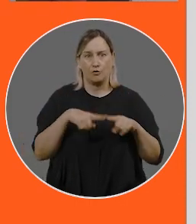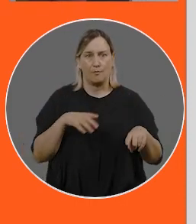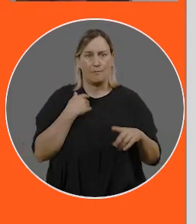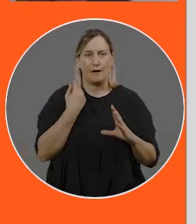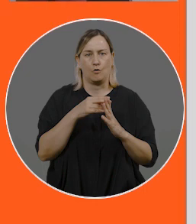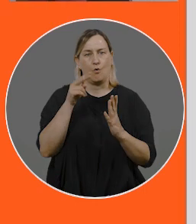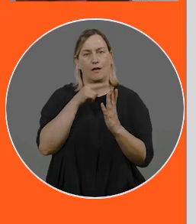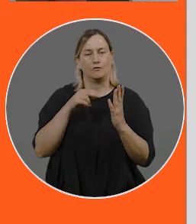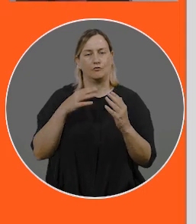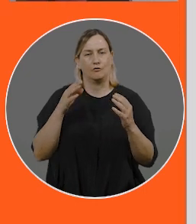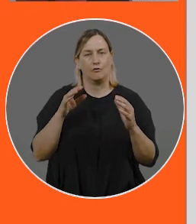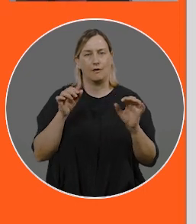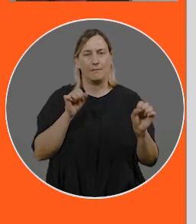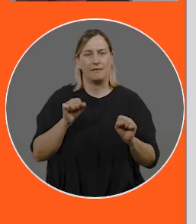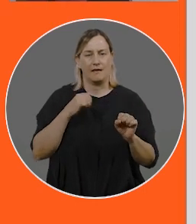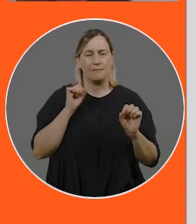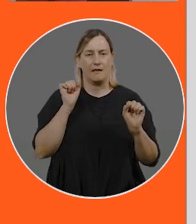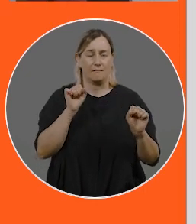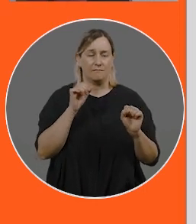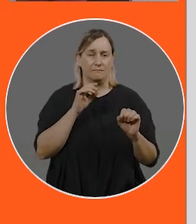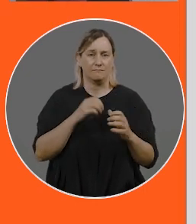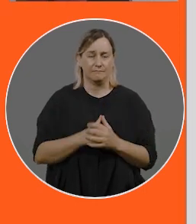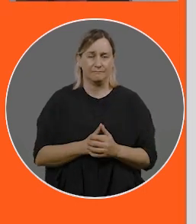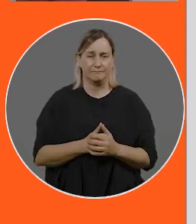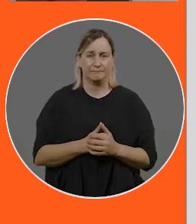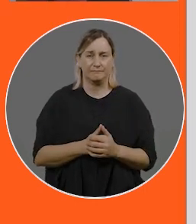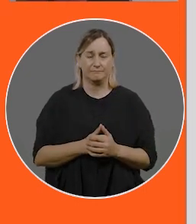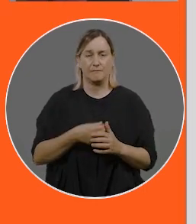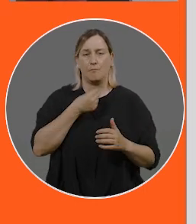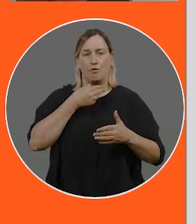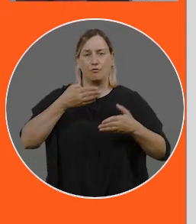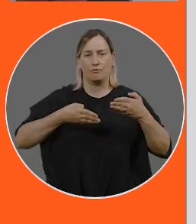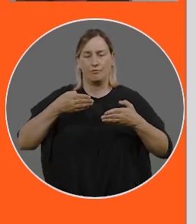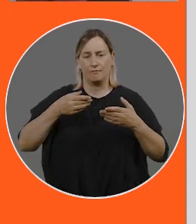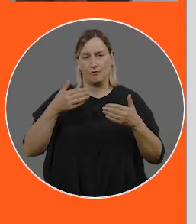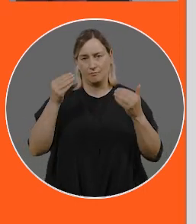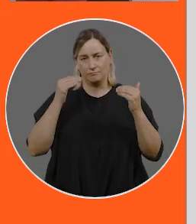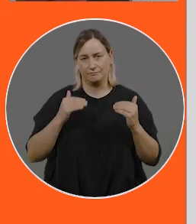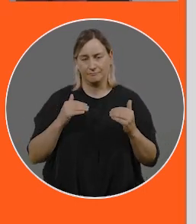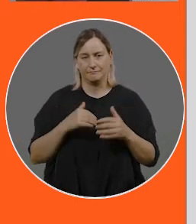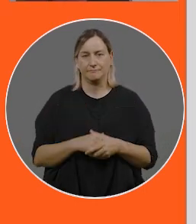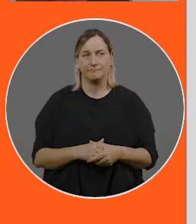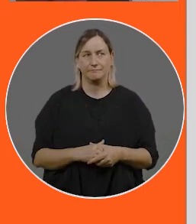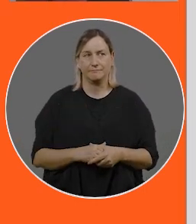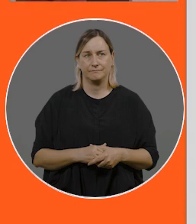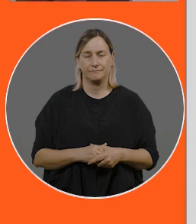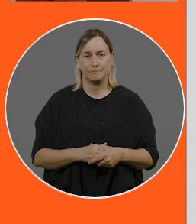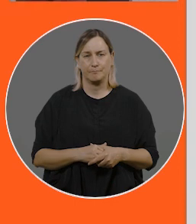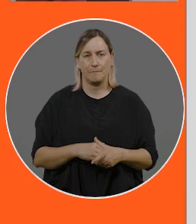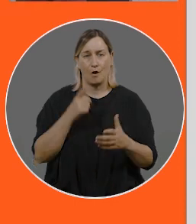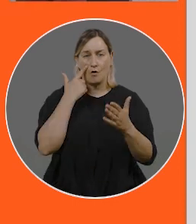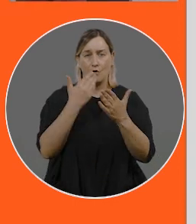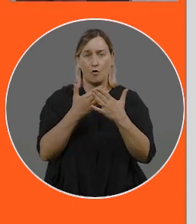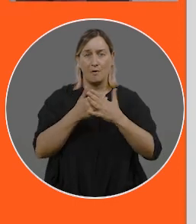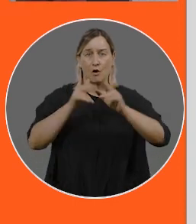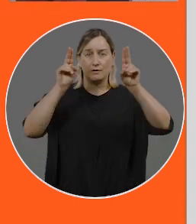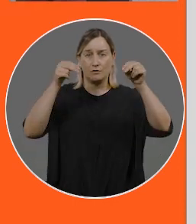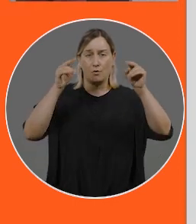no la detecti. Ponderacions 2023, resta.pdf. Bueno, aquest document no té un títol, a